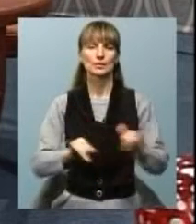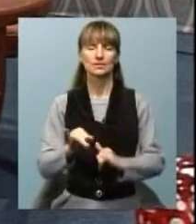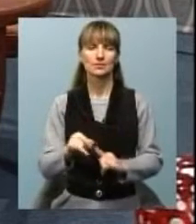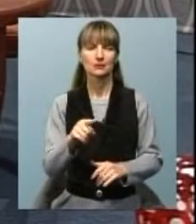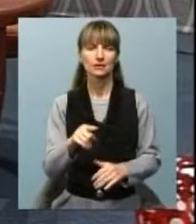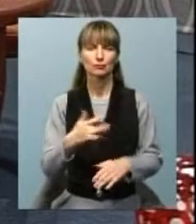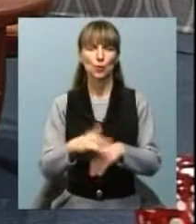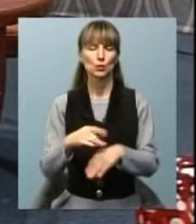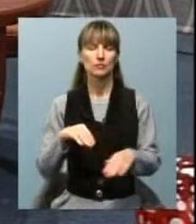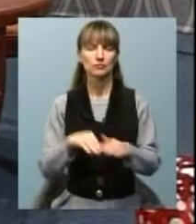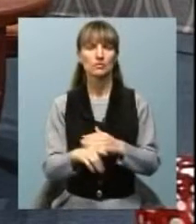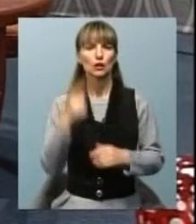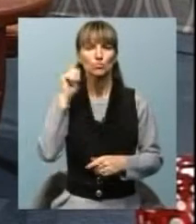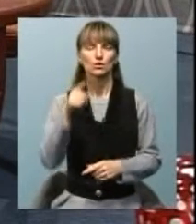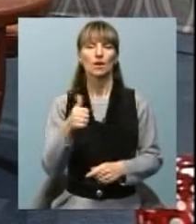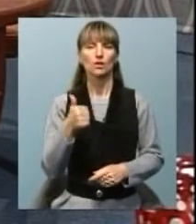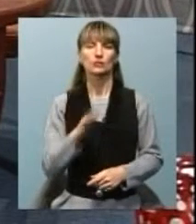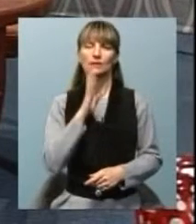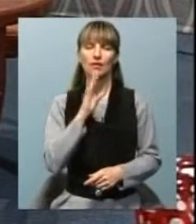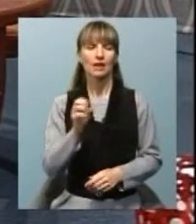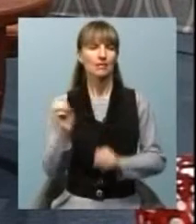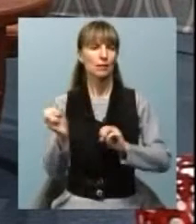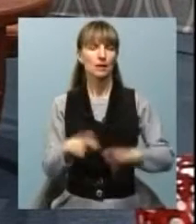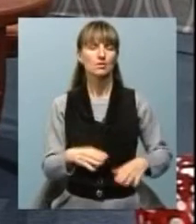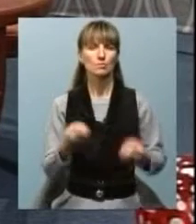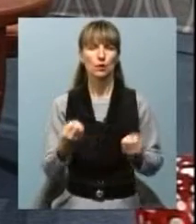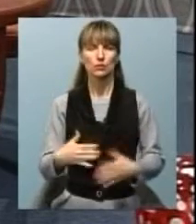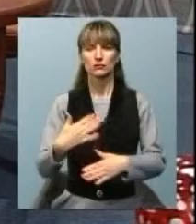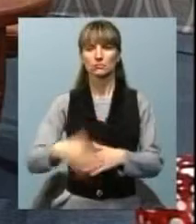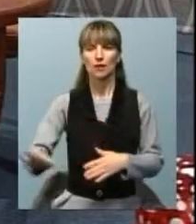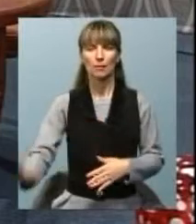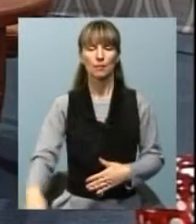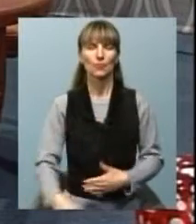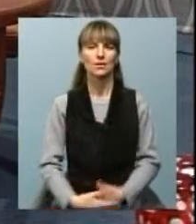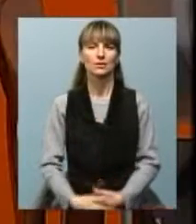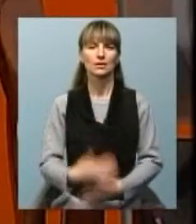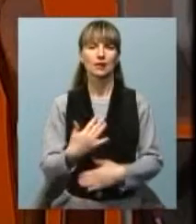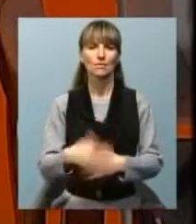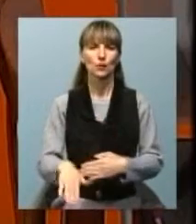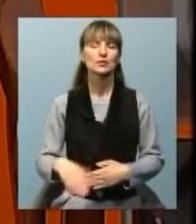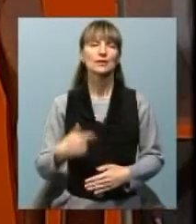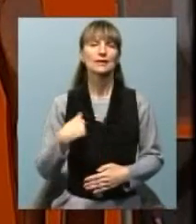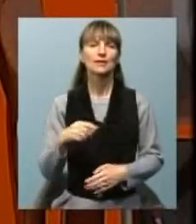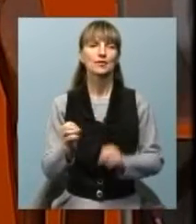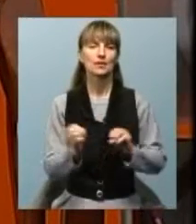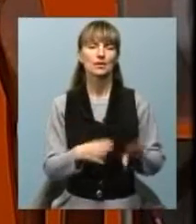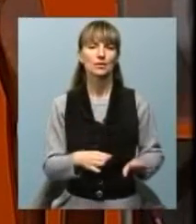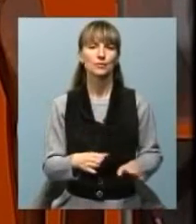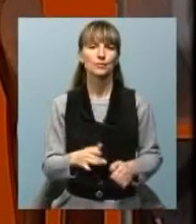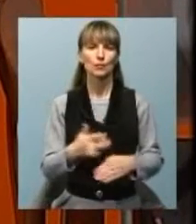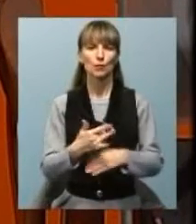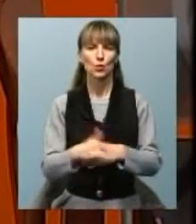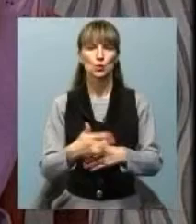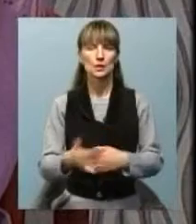діваєш сміття? Я сподіваюся, що ти вихована дівчинка і не кидаєш його просто так от серед вулиці. Я його викидаю в